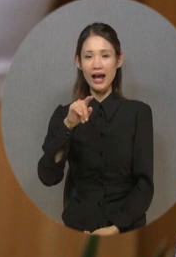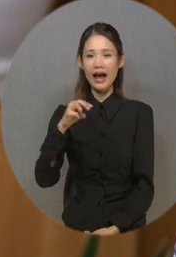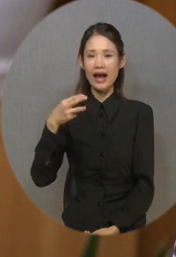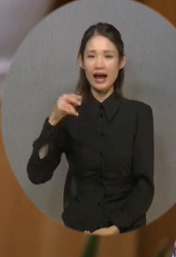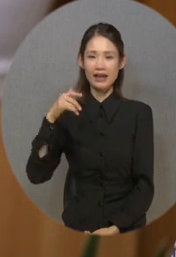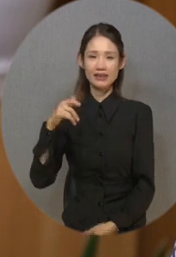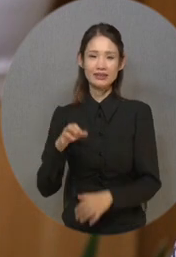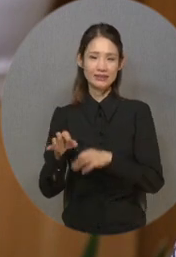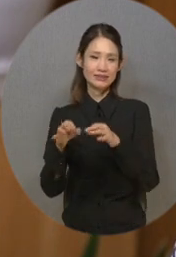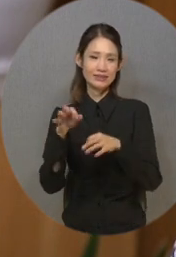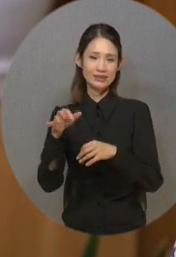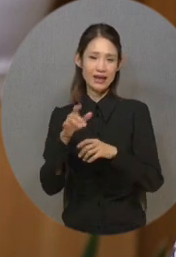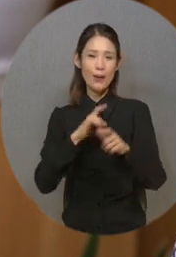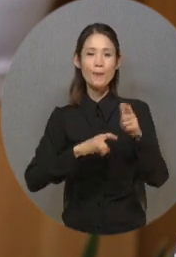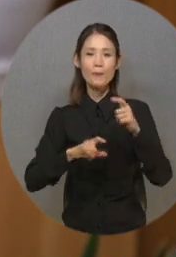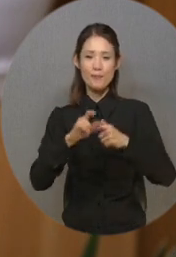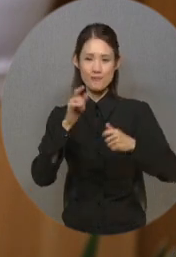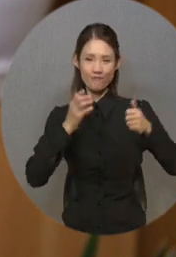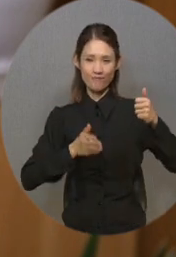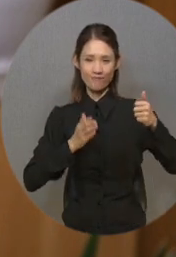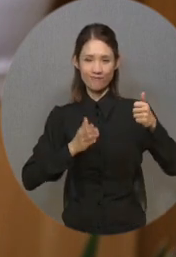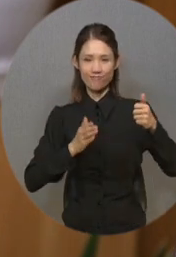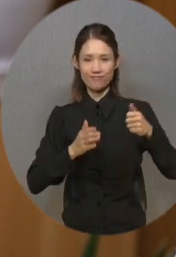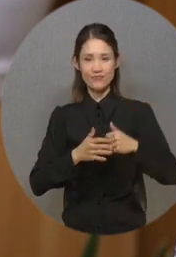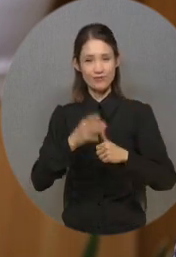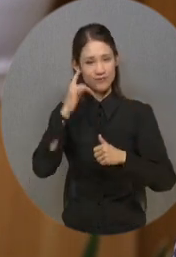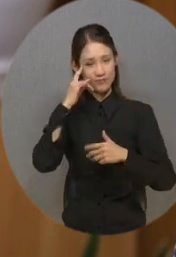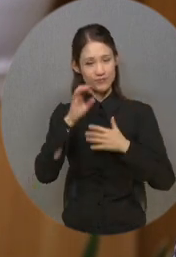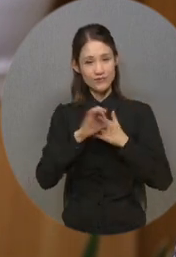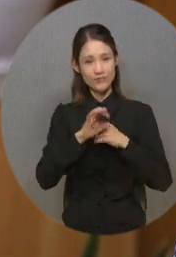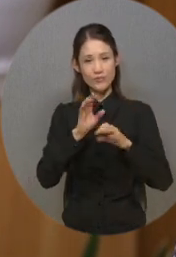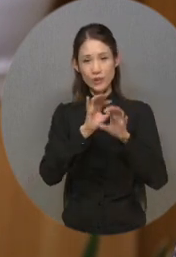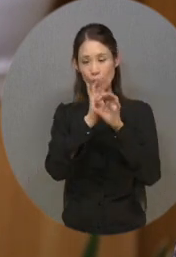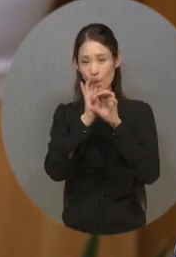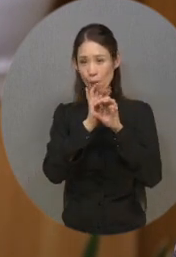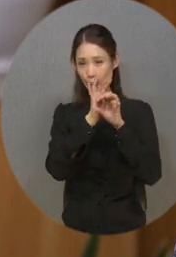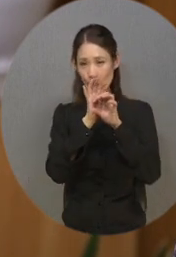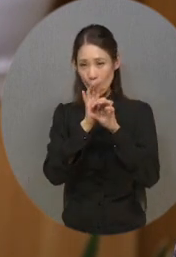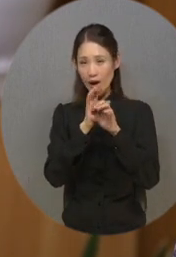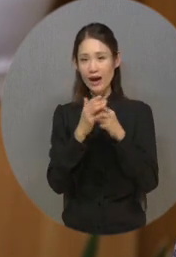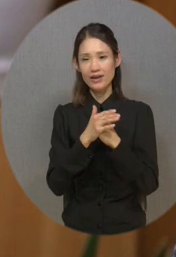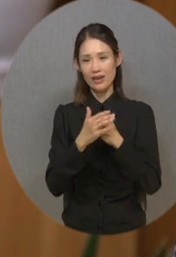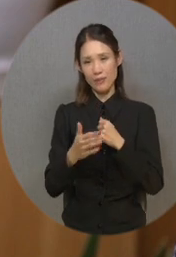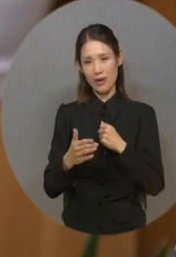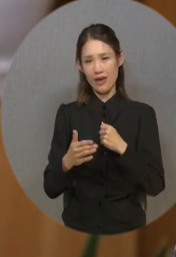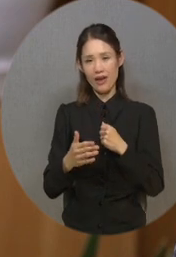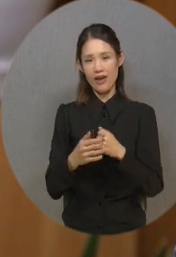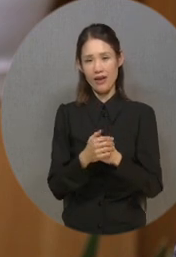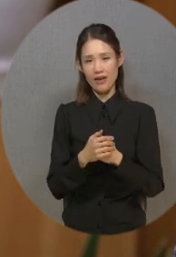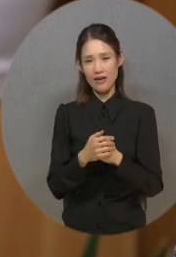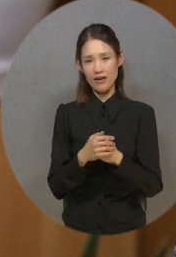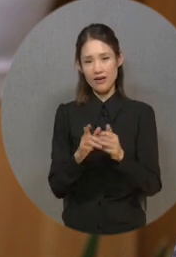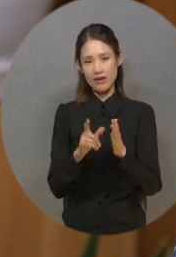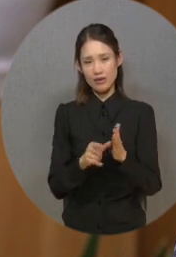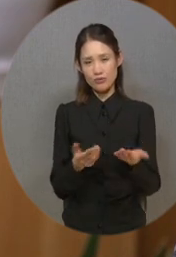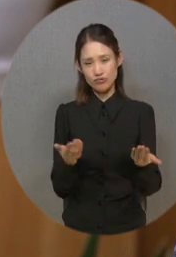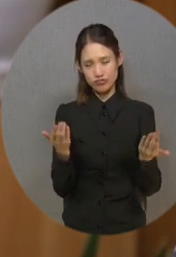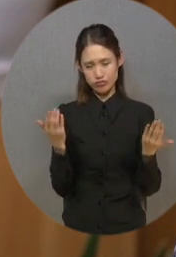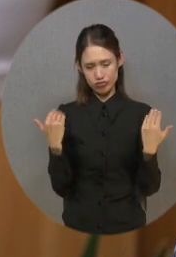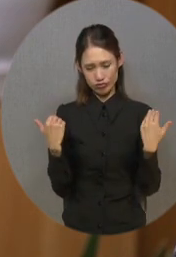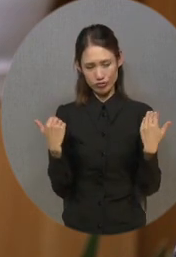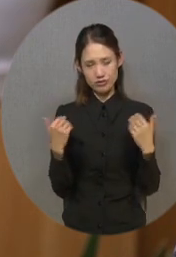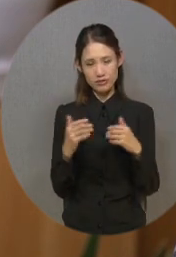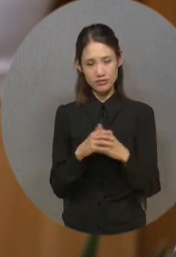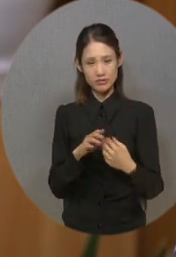네. 한 번 더 권합니다. 네. 왜 그러냐면 코로나라는 긴 터널을 우리가 지나면서